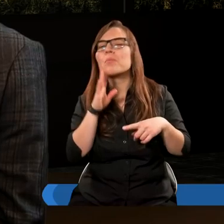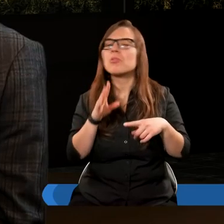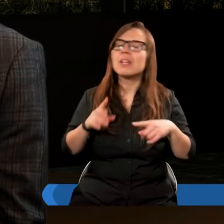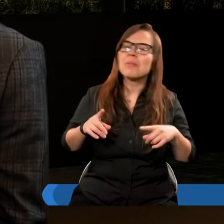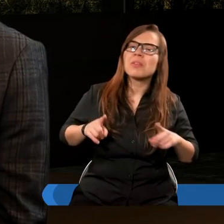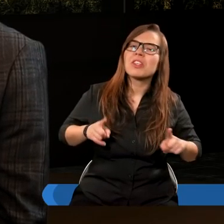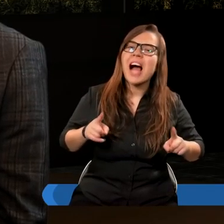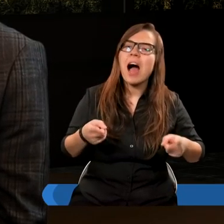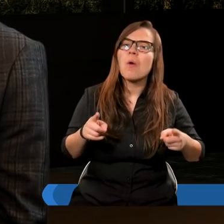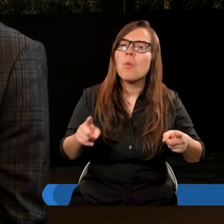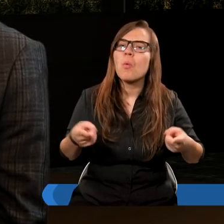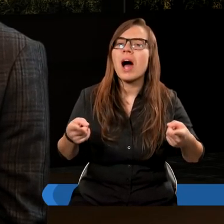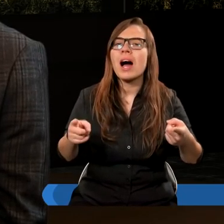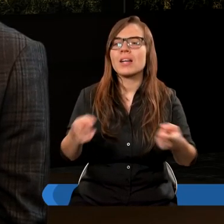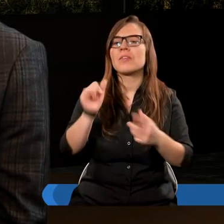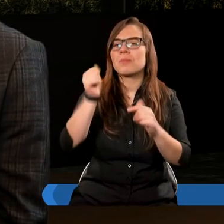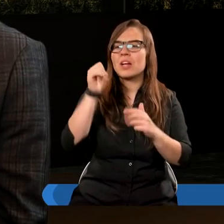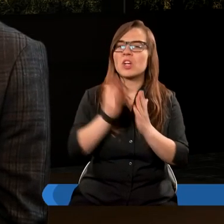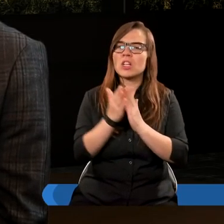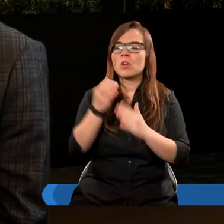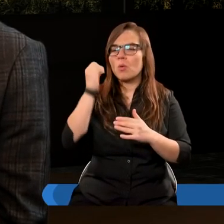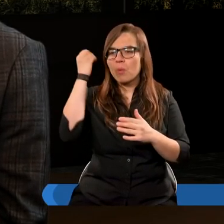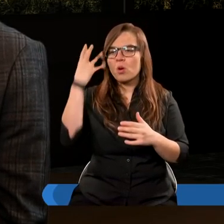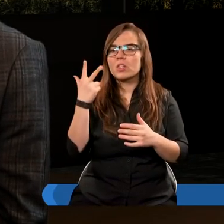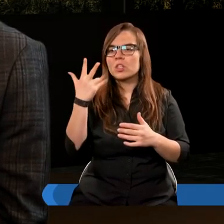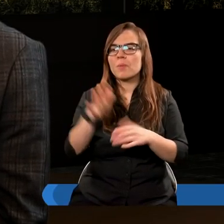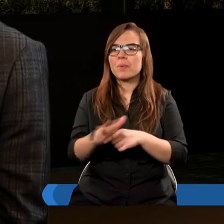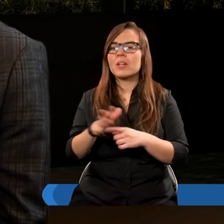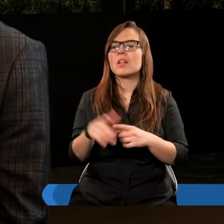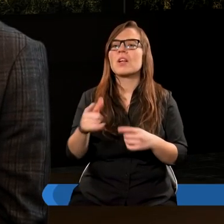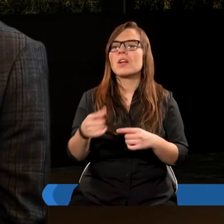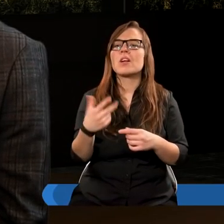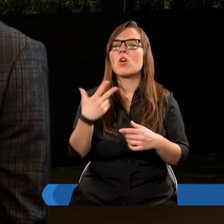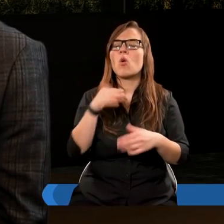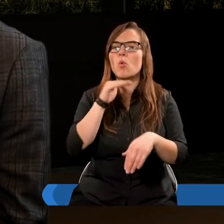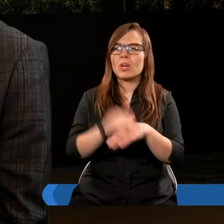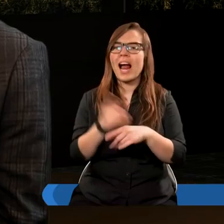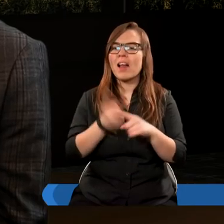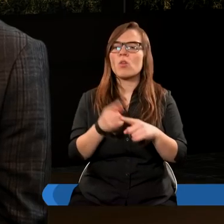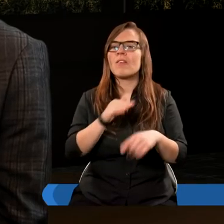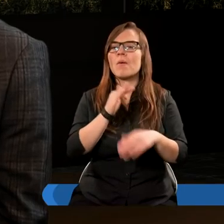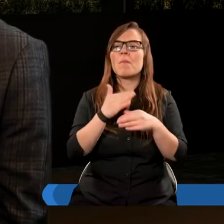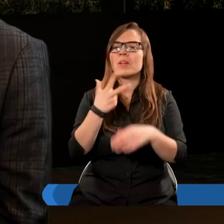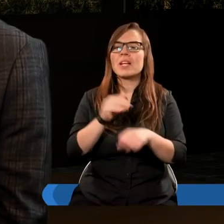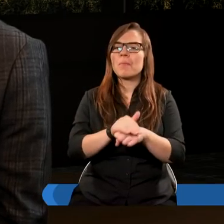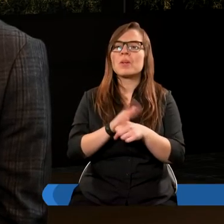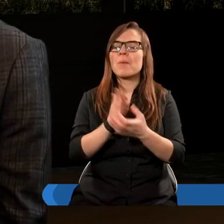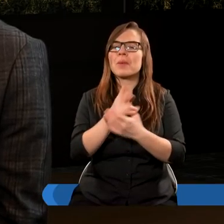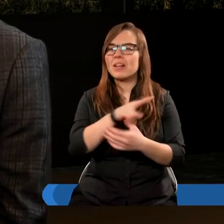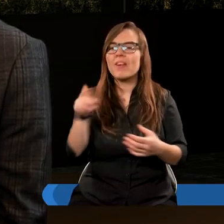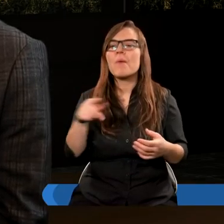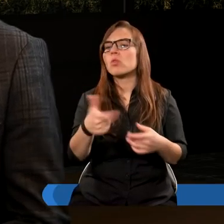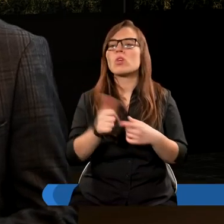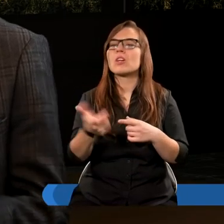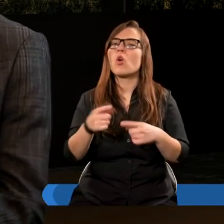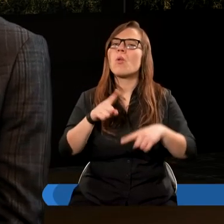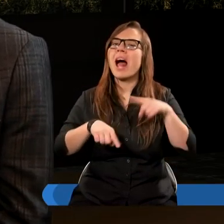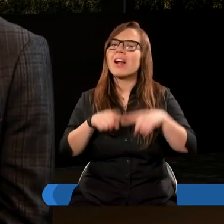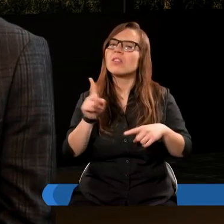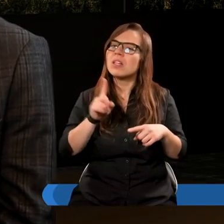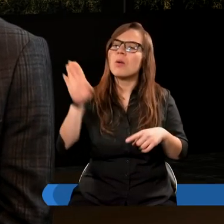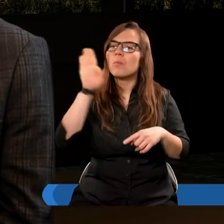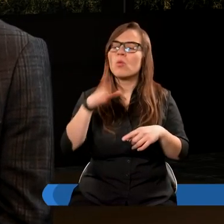tam jest w I Księdze Mojżeszowej 3.15 powiedziane, że ustanowię nieprzyjaźń między wami. To znaczy to nie jest coś naturalnego w tym momencie. Bóg